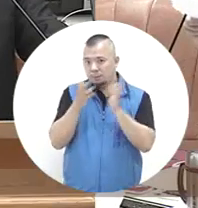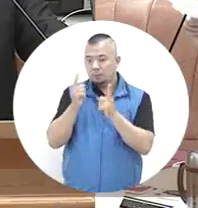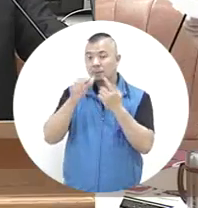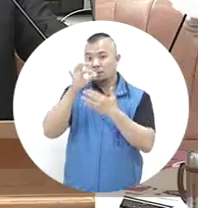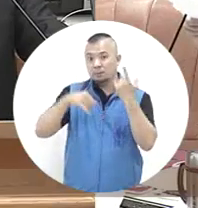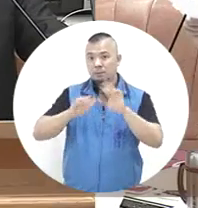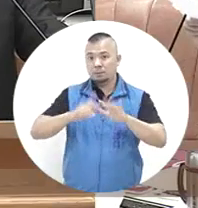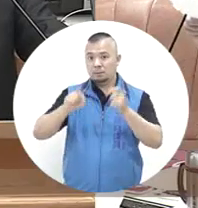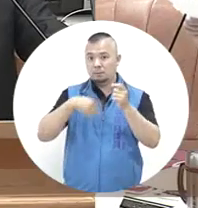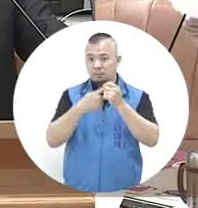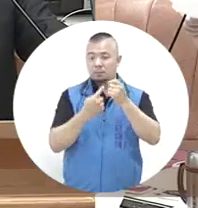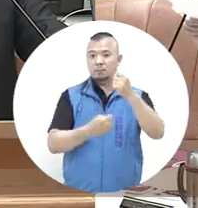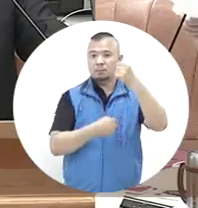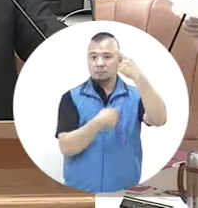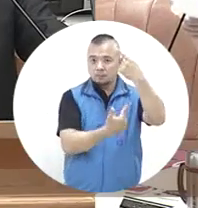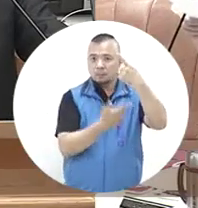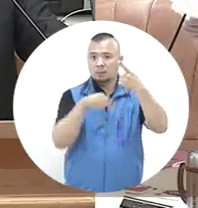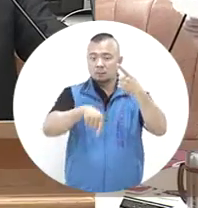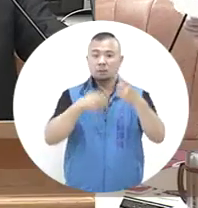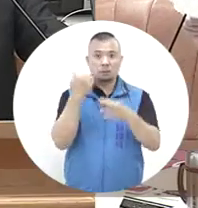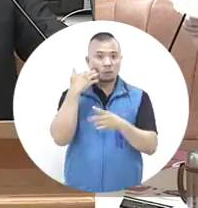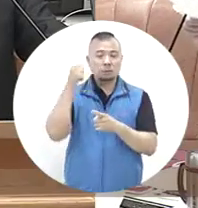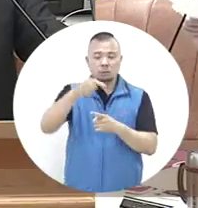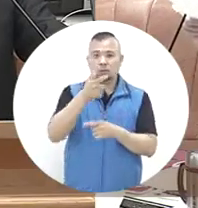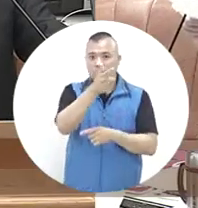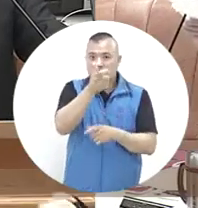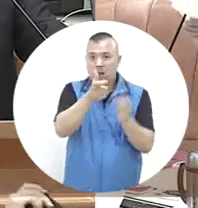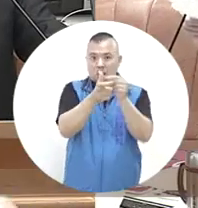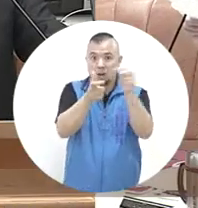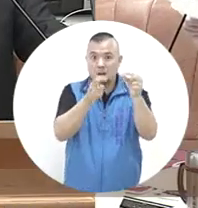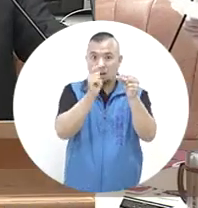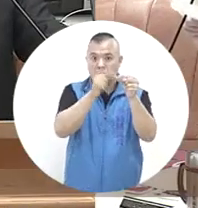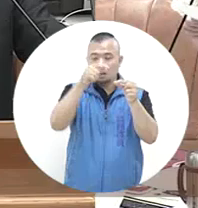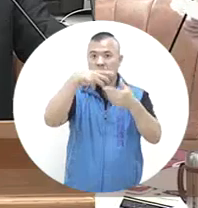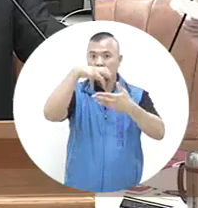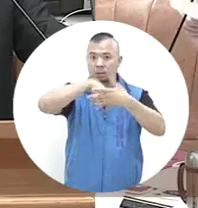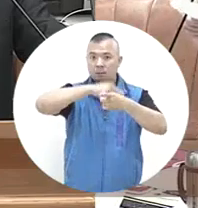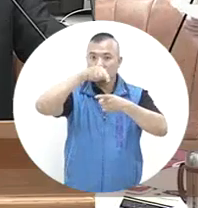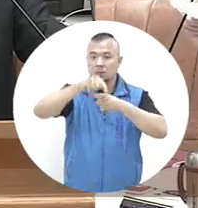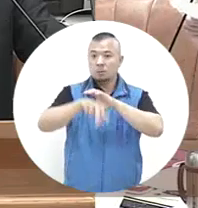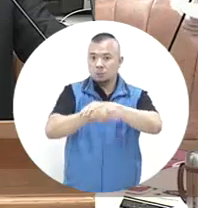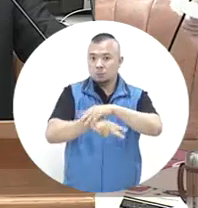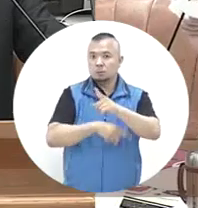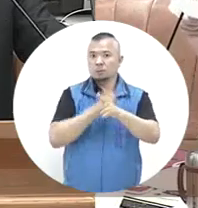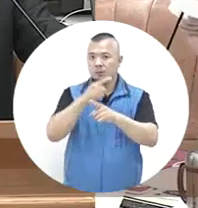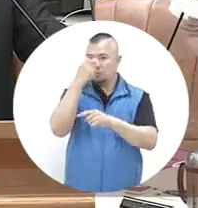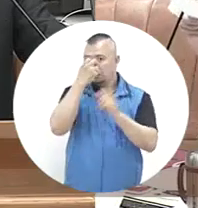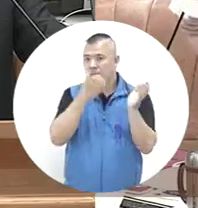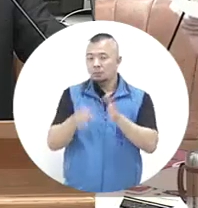定了空包弹的输入审查规定，市长知道吗？ 那这个都是制造这个枪